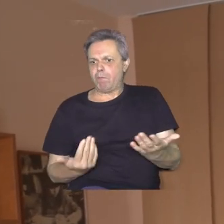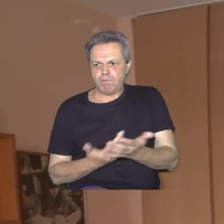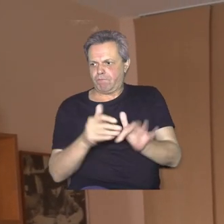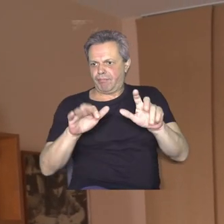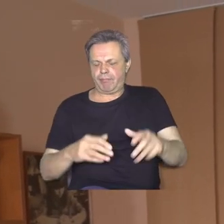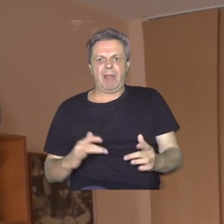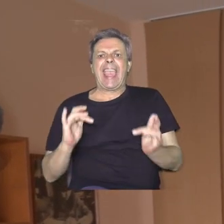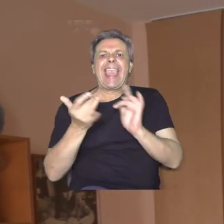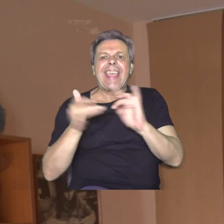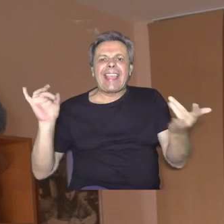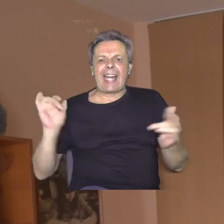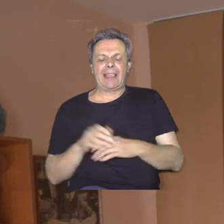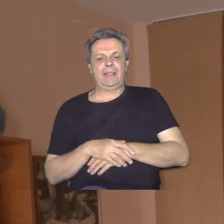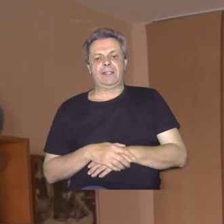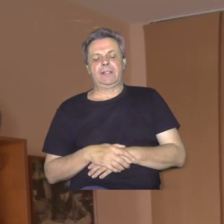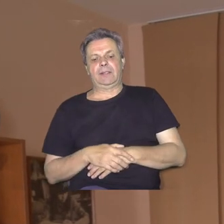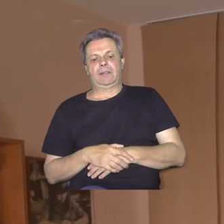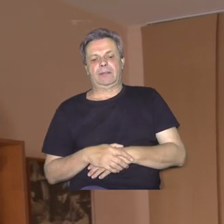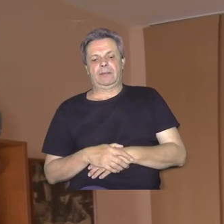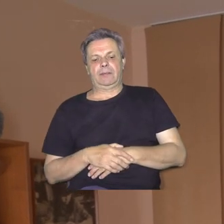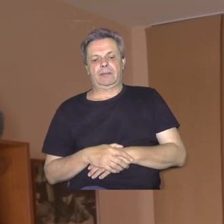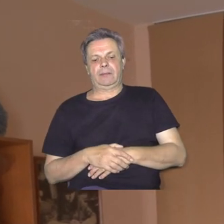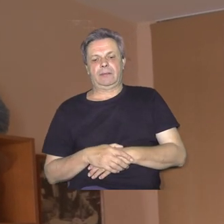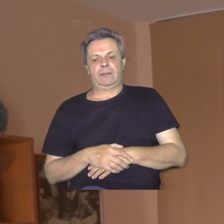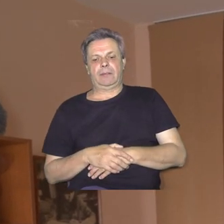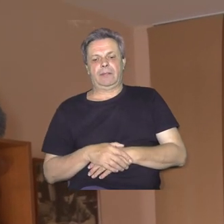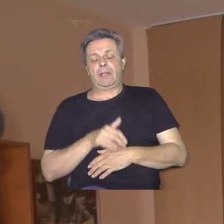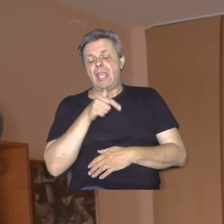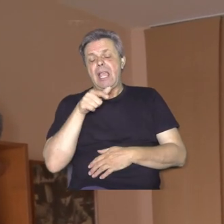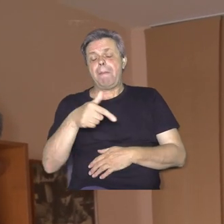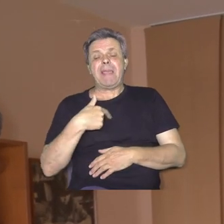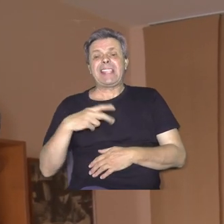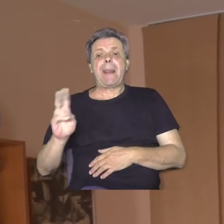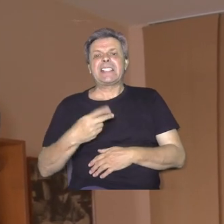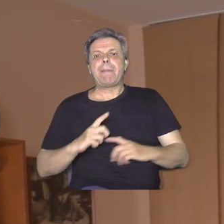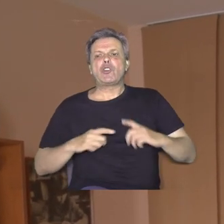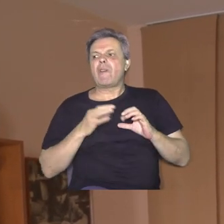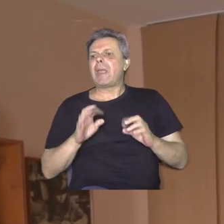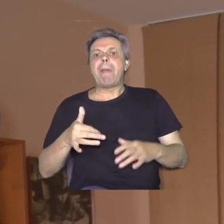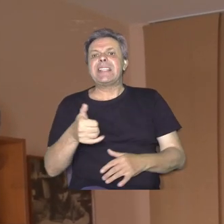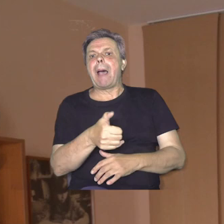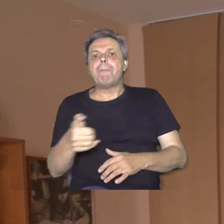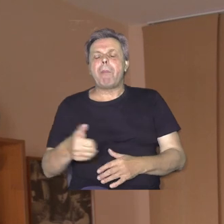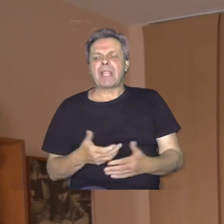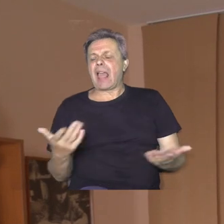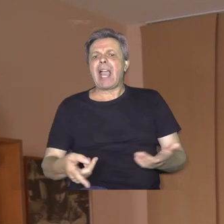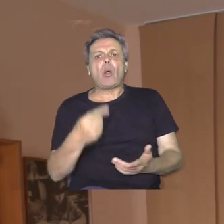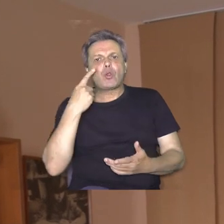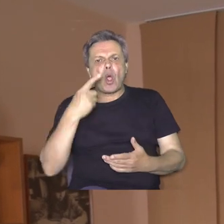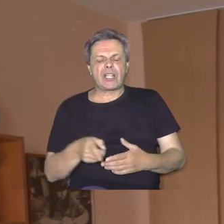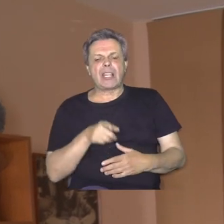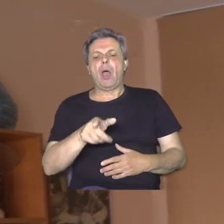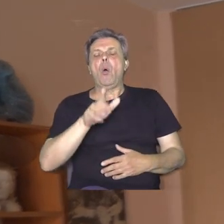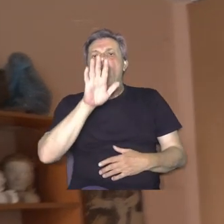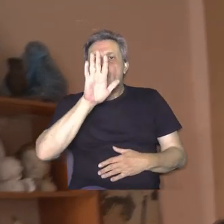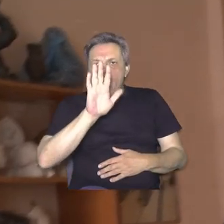tehnologijom, internetom? I mi danas ne možemo živjeti bez mobitela. Kako to izgleda